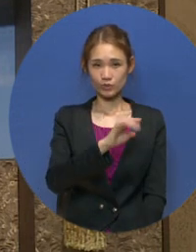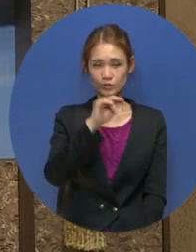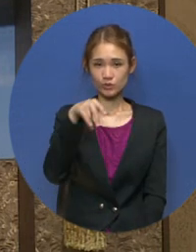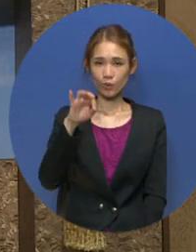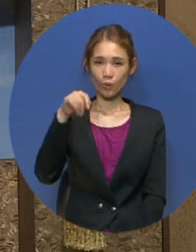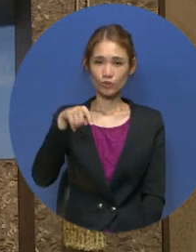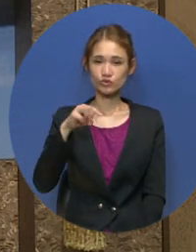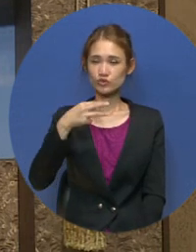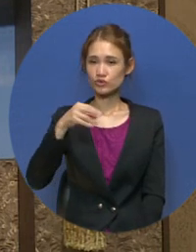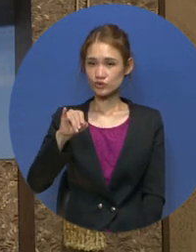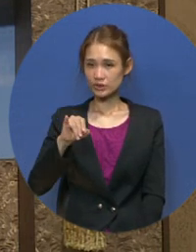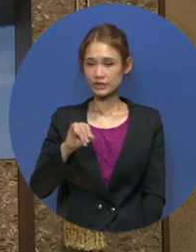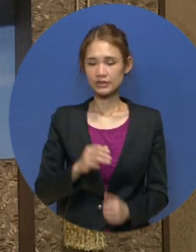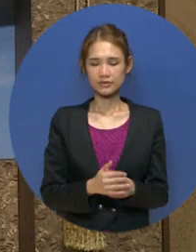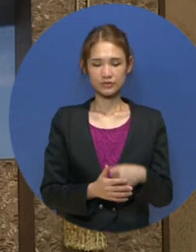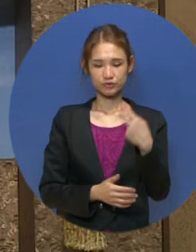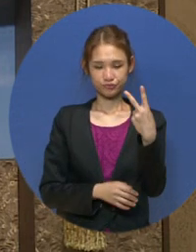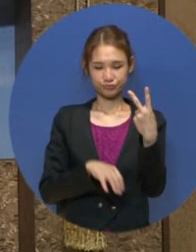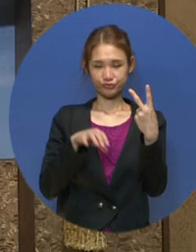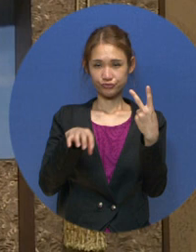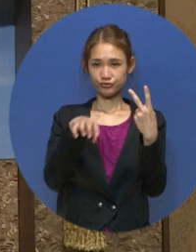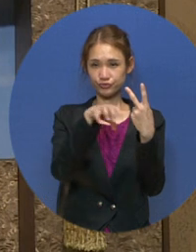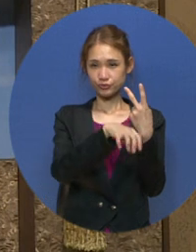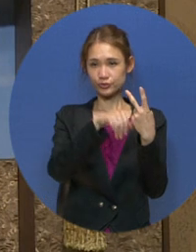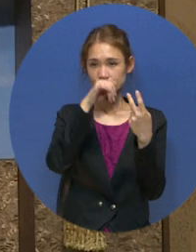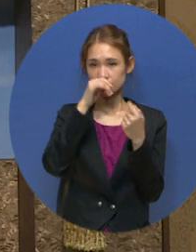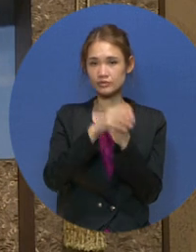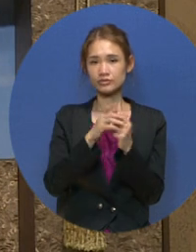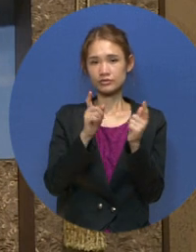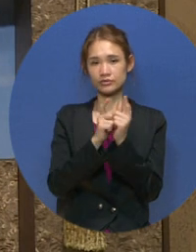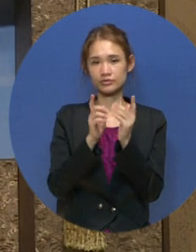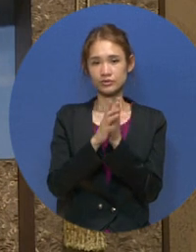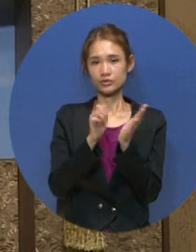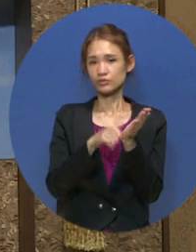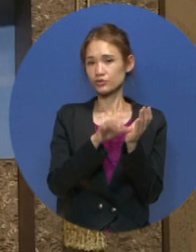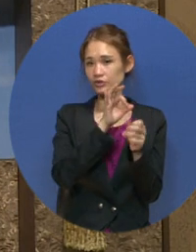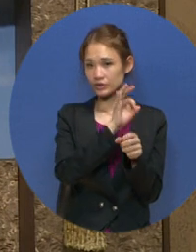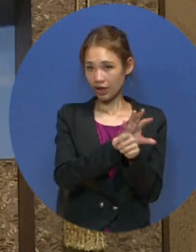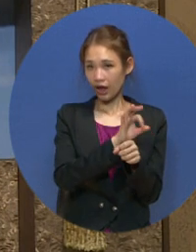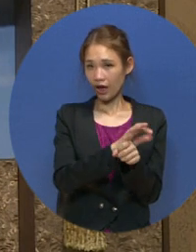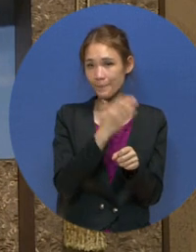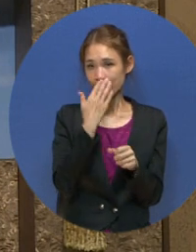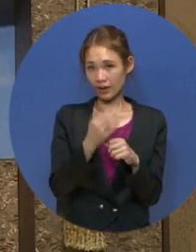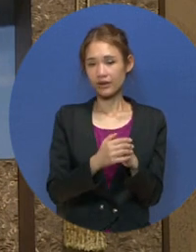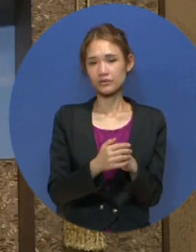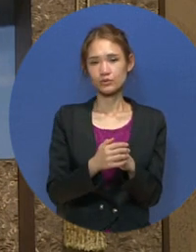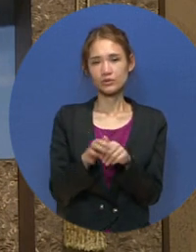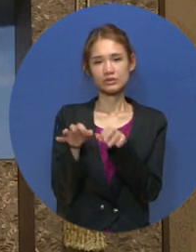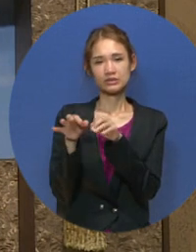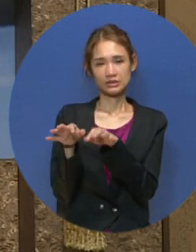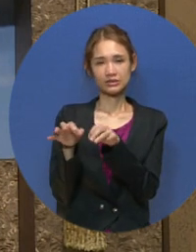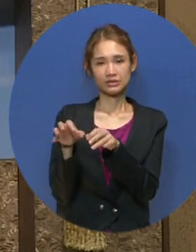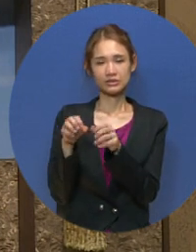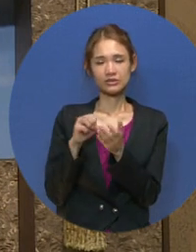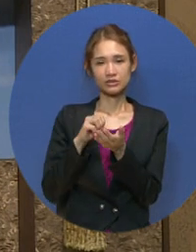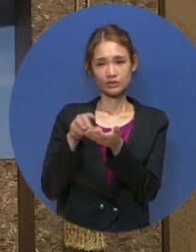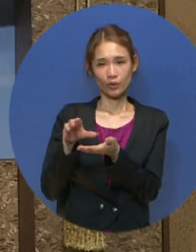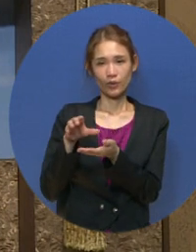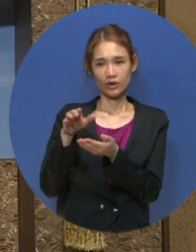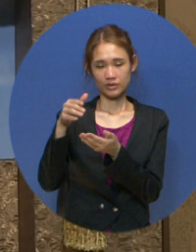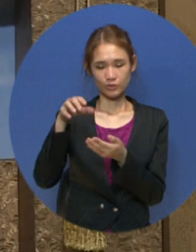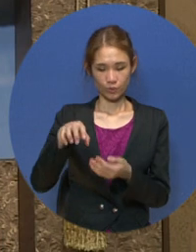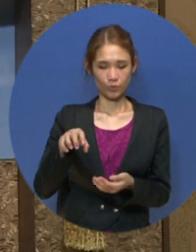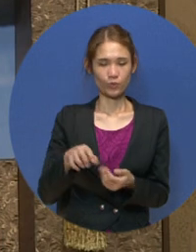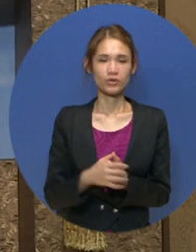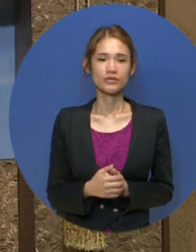송우리 쪽에 두 군데가 있고요. 네. 실제로 물건을 구매하시기도 하고 또 기증품을 기증해 주시기도 하는